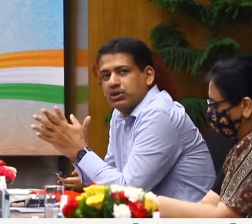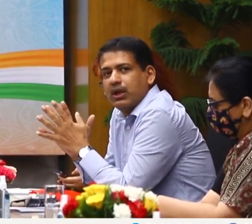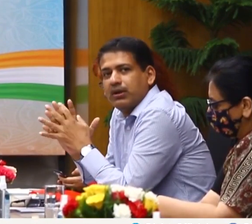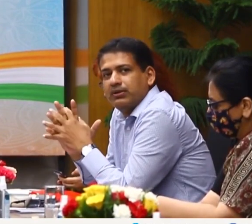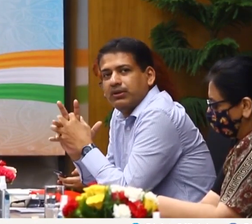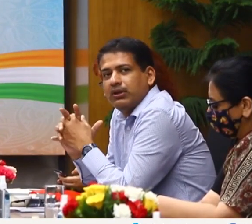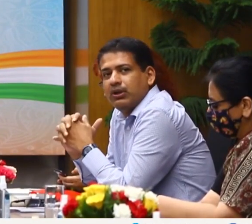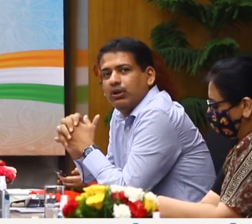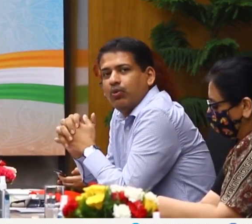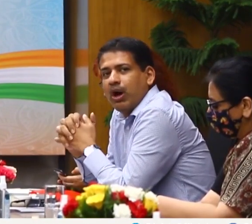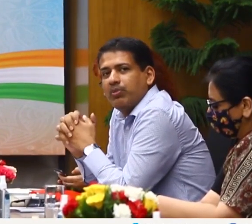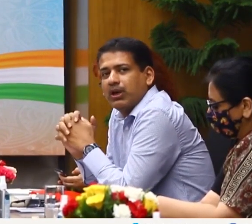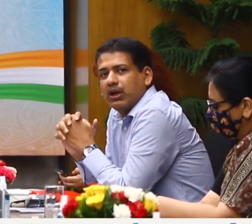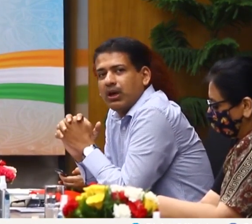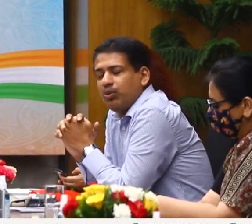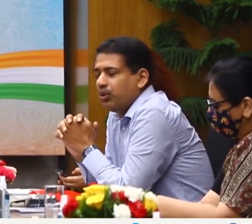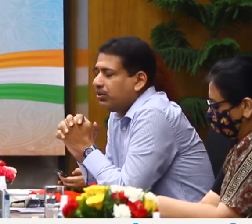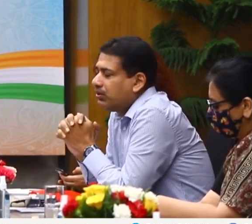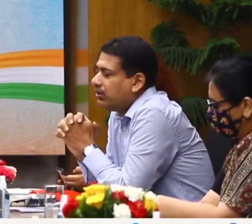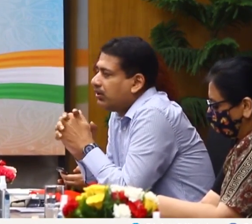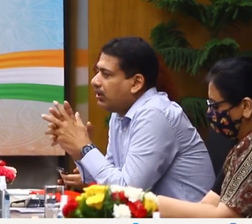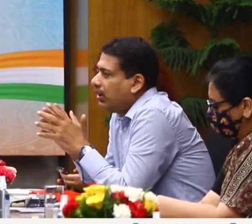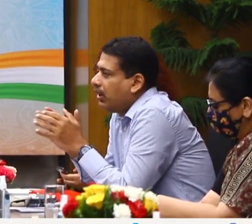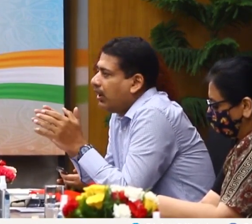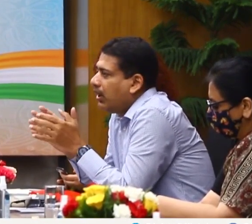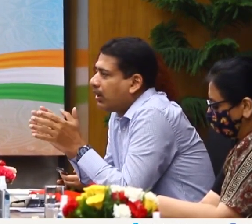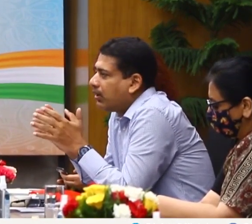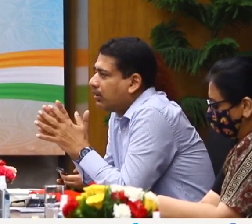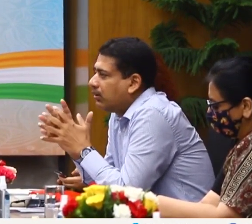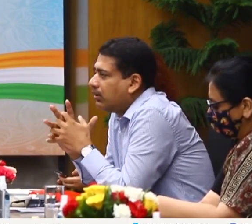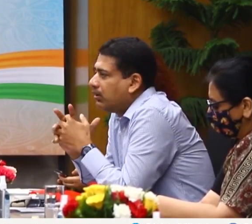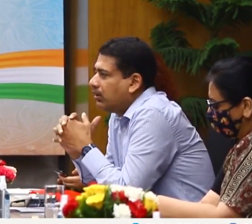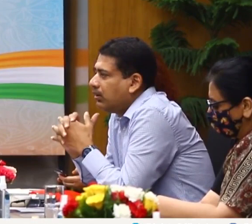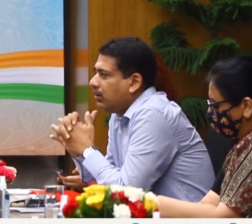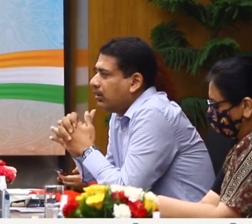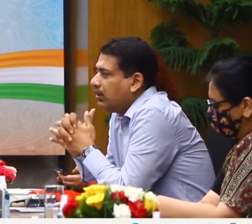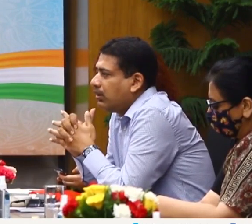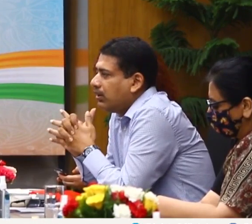से जूझता है, वहां पर अगर हम लोग एक